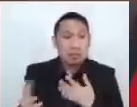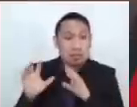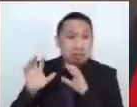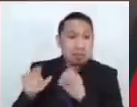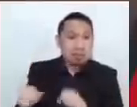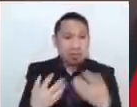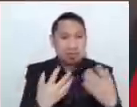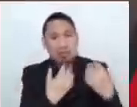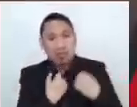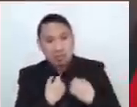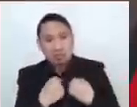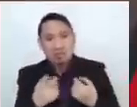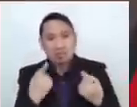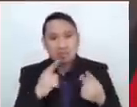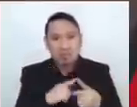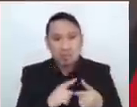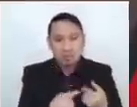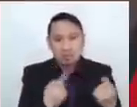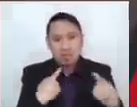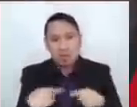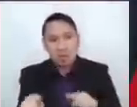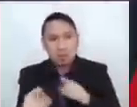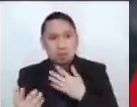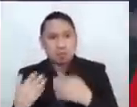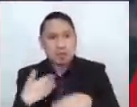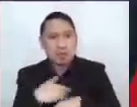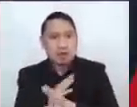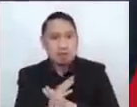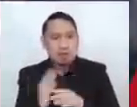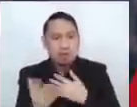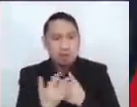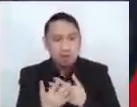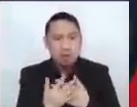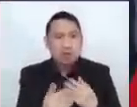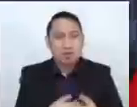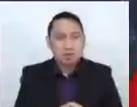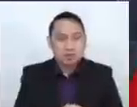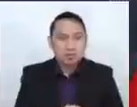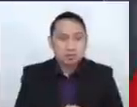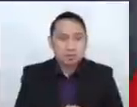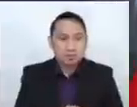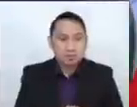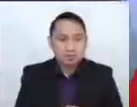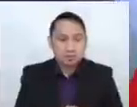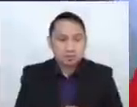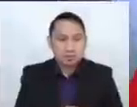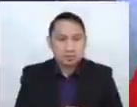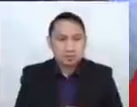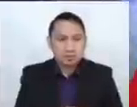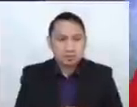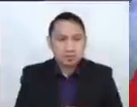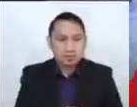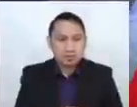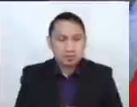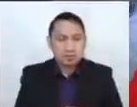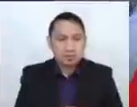Davao Metro Discom. Apo. Natulog ko sa presinto. Mm-hmm. Pero